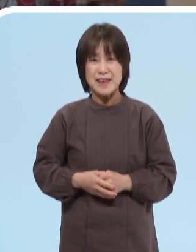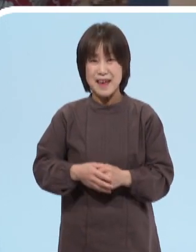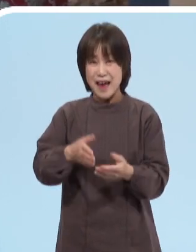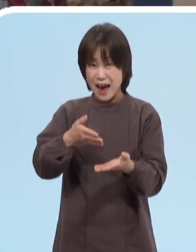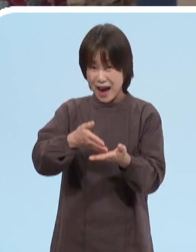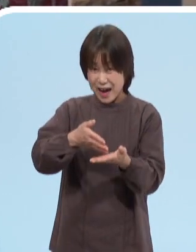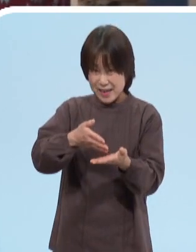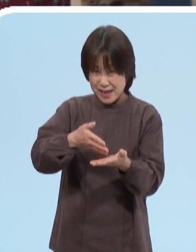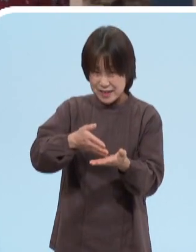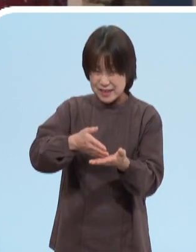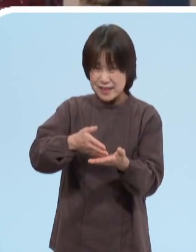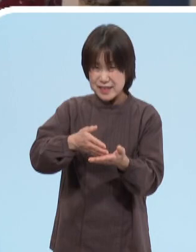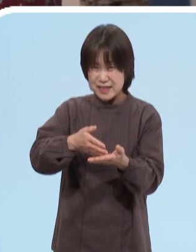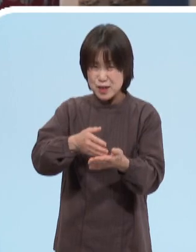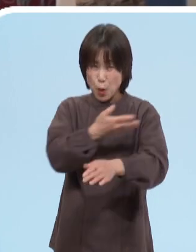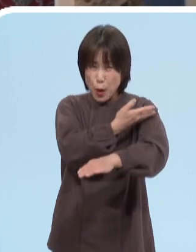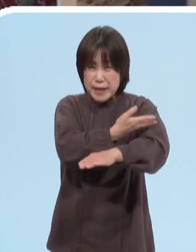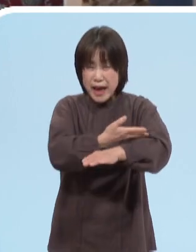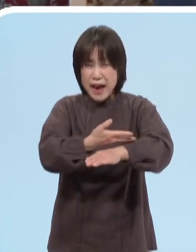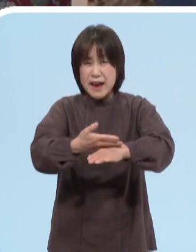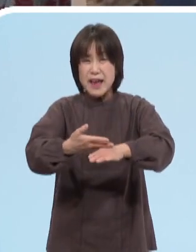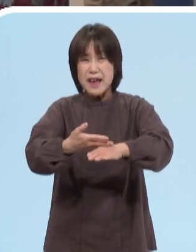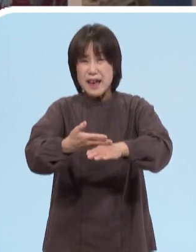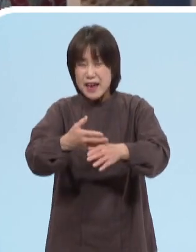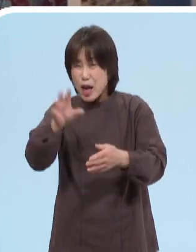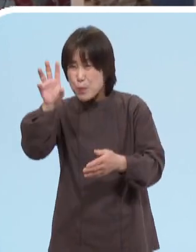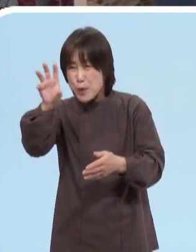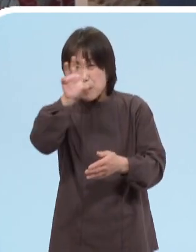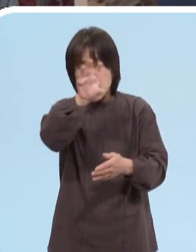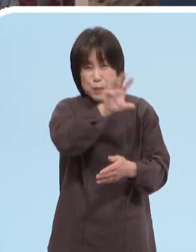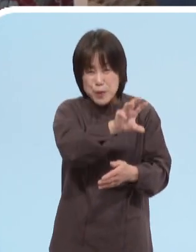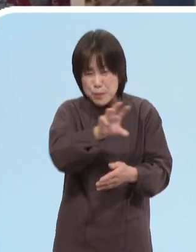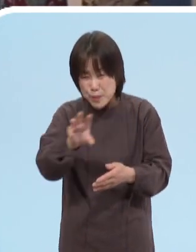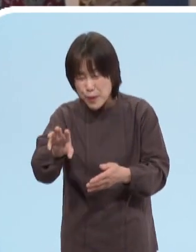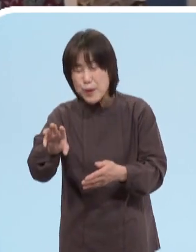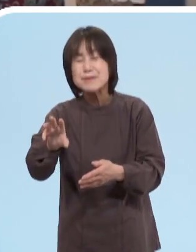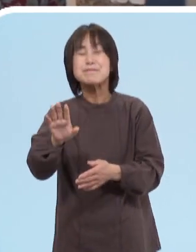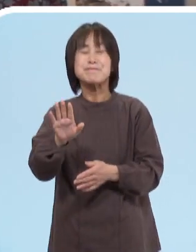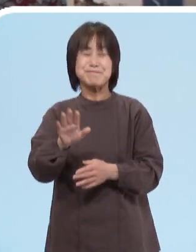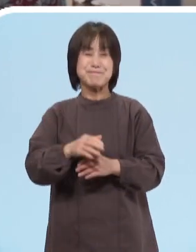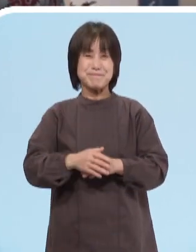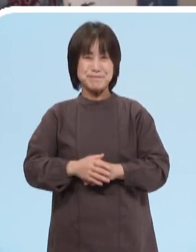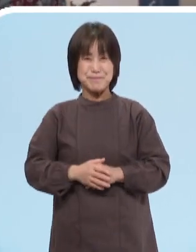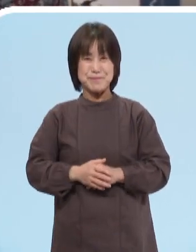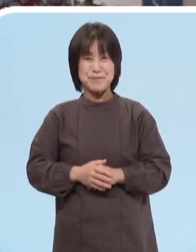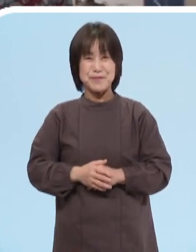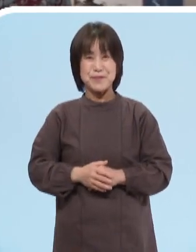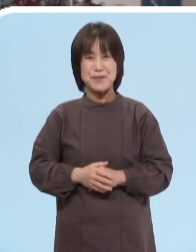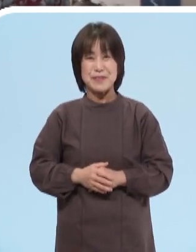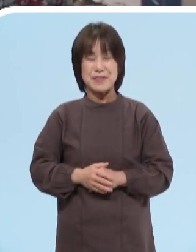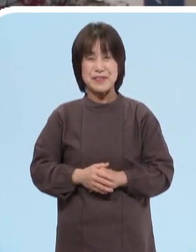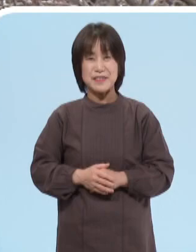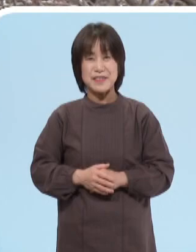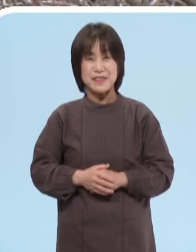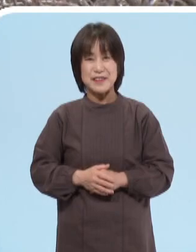ストーリーの中で時間の異なる場面がいろんなところに散りばめられている。 面白いな。